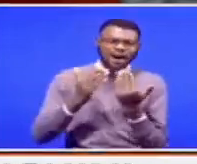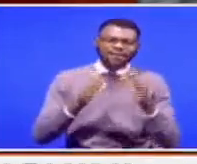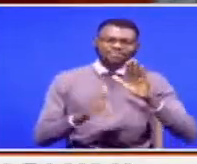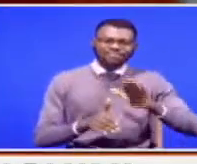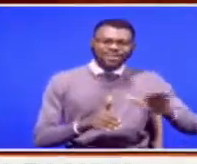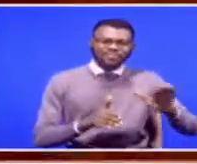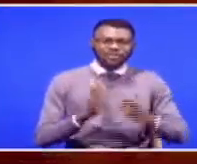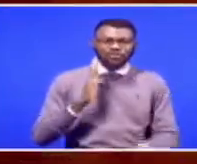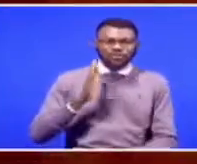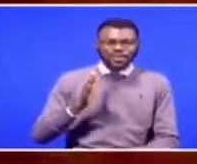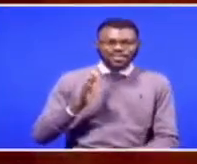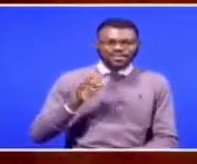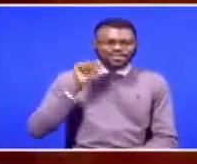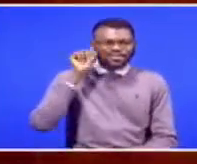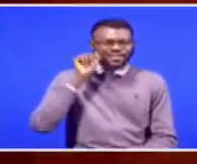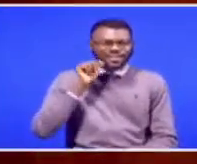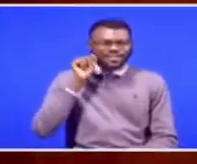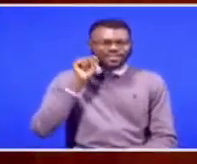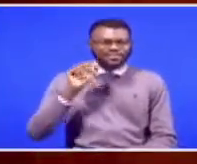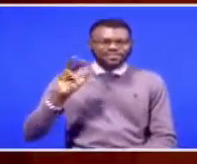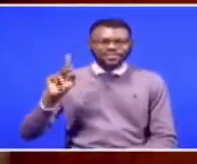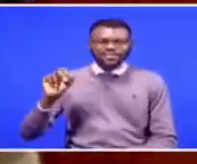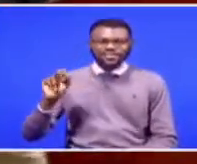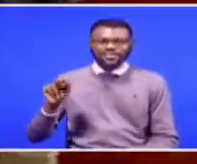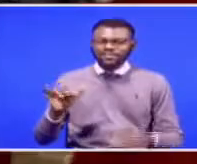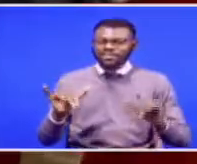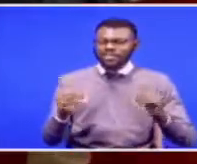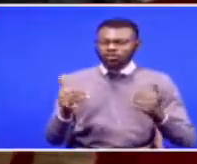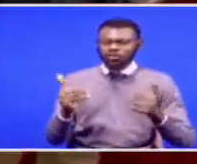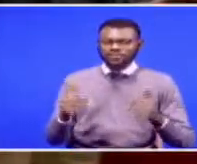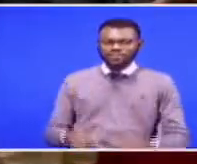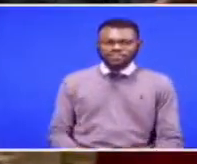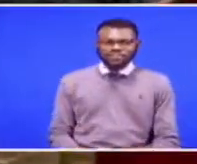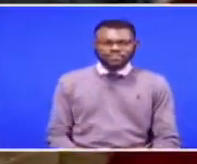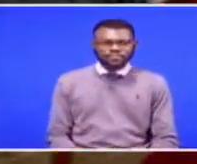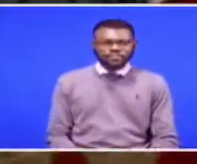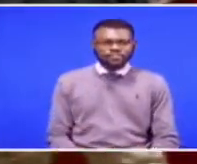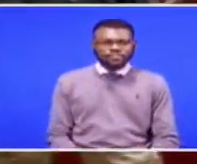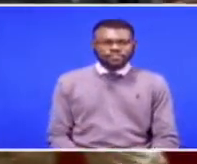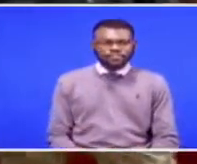Sakali Dalmas, KTN News.